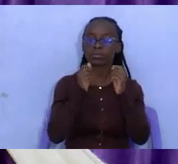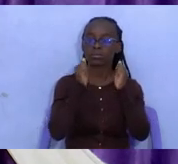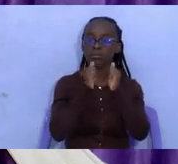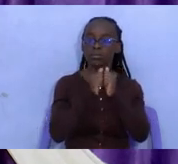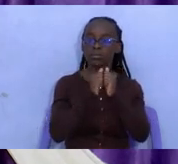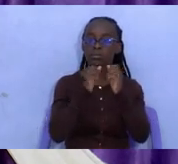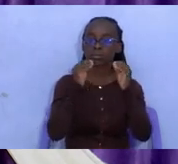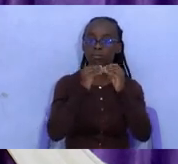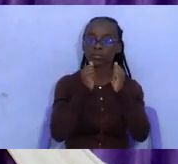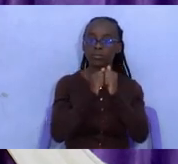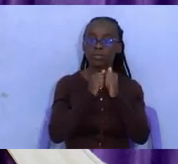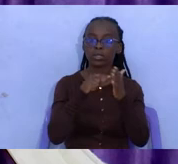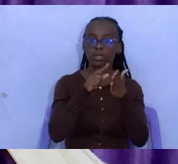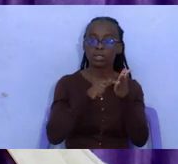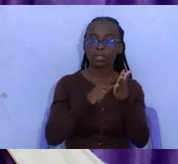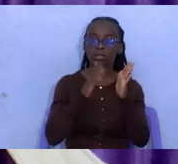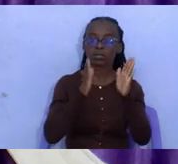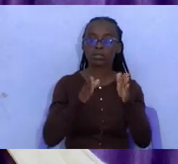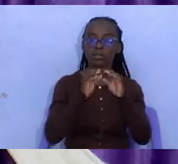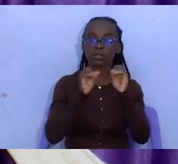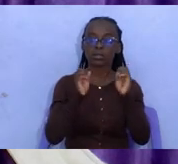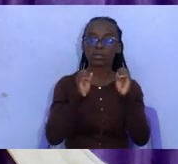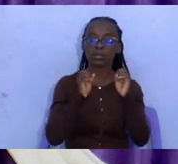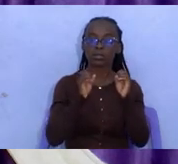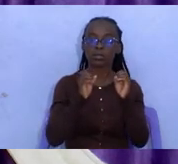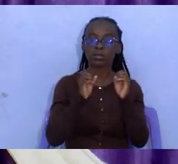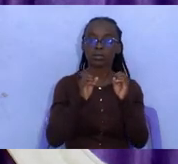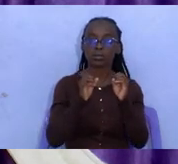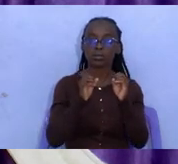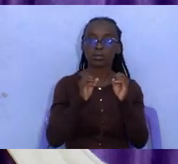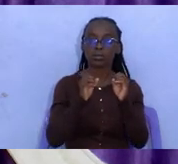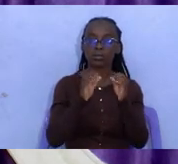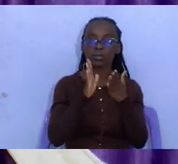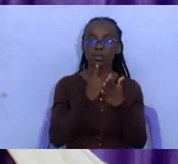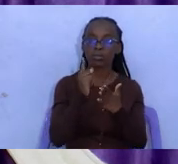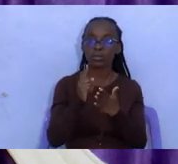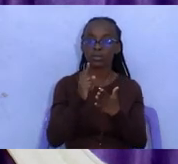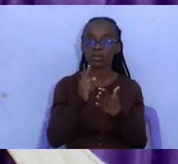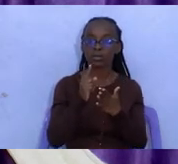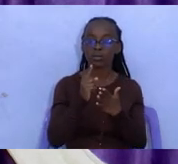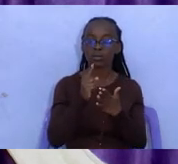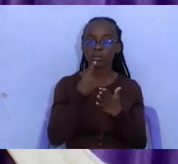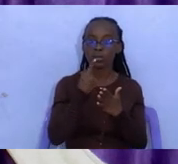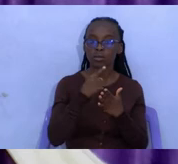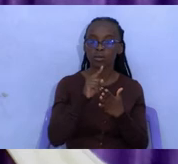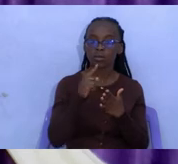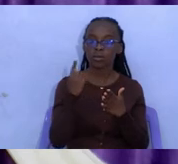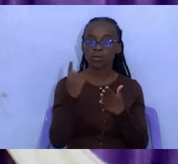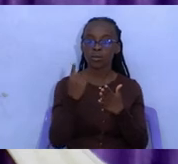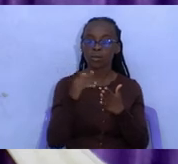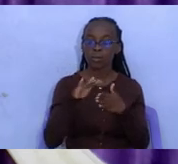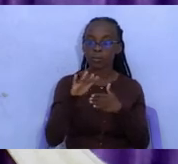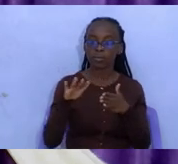Mtu alikuwa anaulizia tu njia, umemuelekeza, mwambia okay. Mahali umefikia sio mbali na mahali unaenda. Hata hivyo, pole kwa hiyo